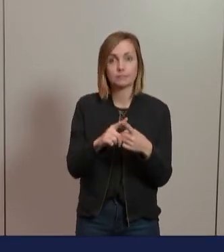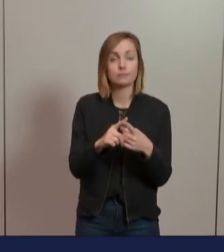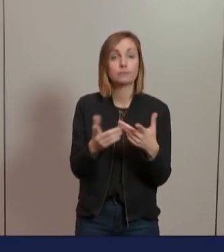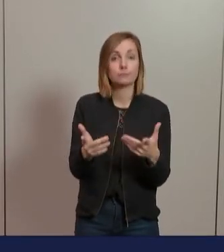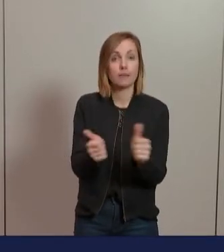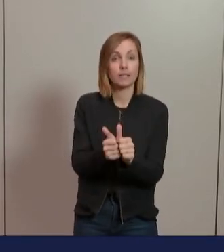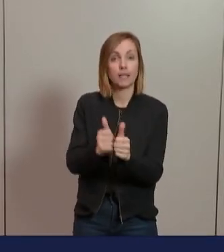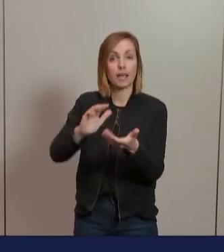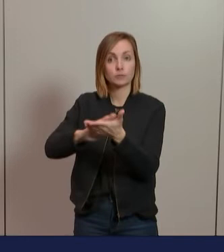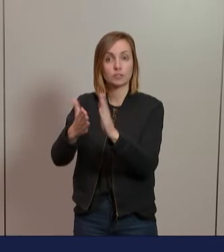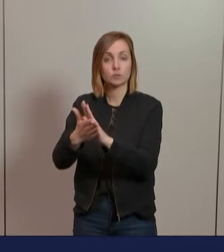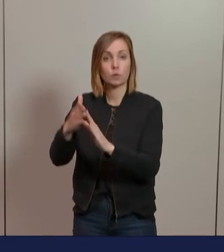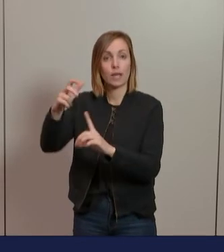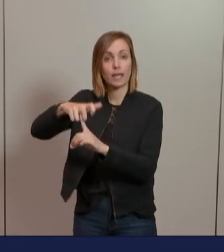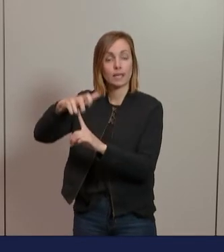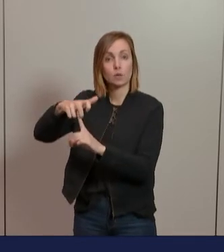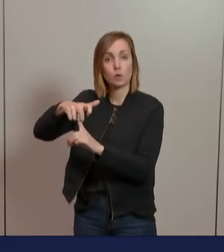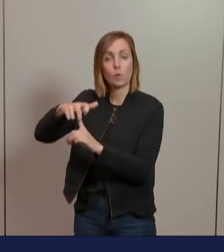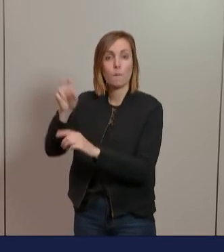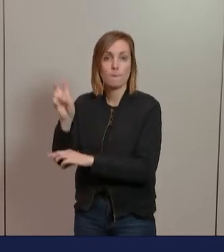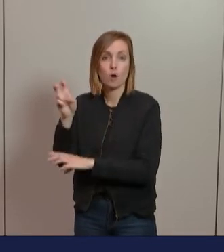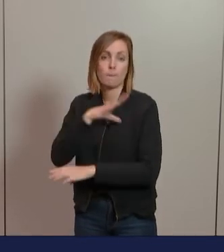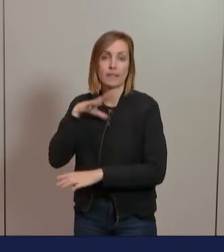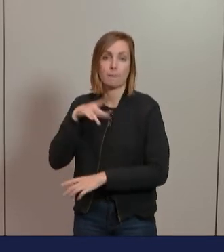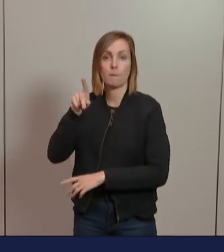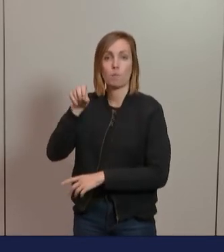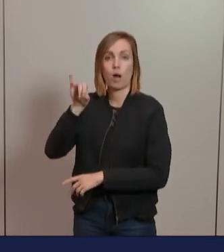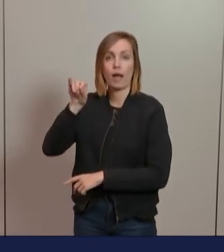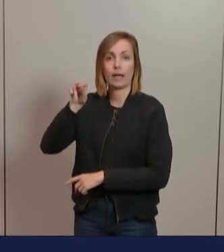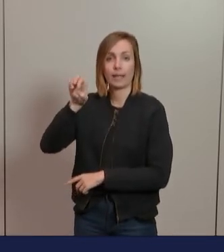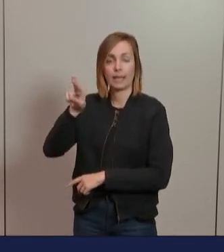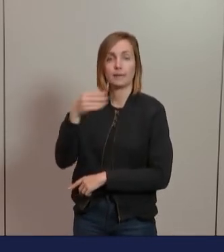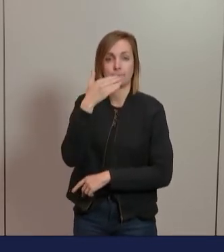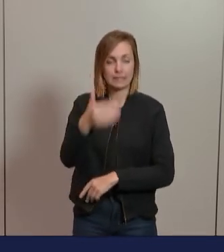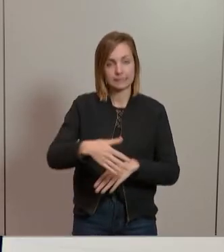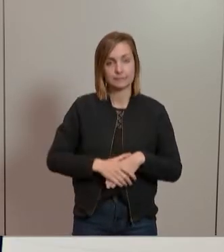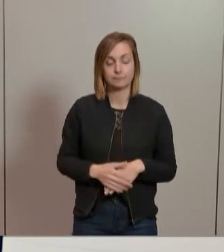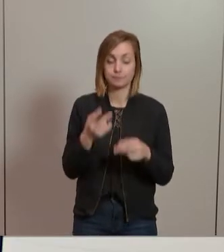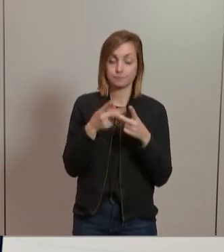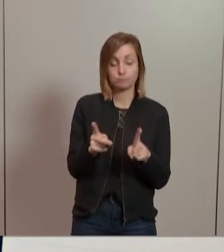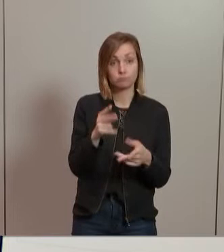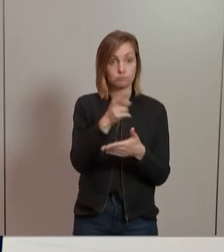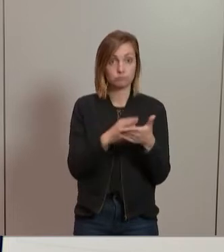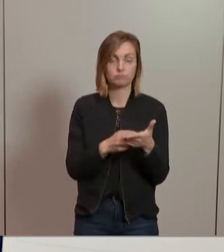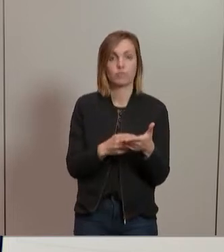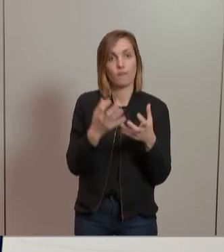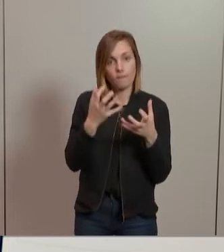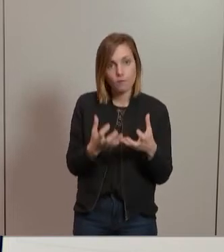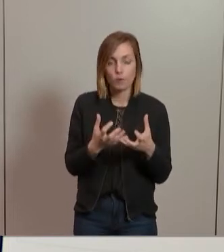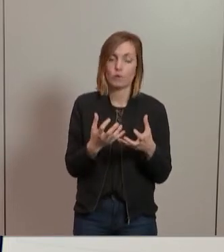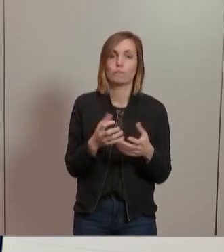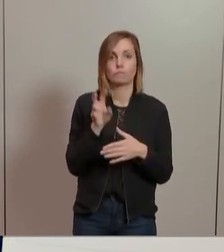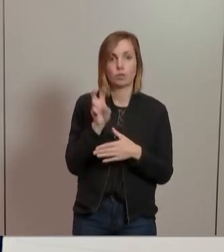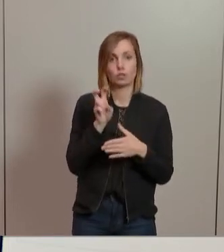l'association Écopole. Madame Coirier. Merci. La ville de Rezé souhaite œuvrer pour une ville en